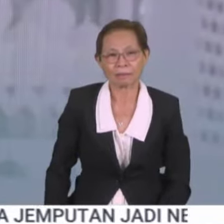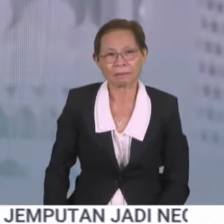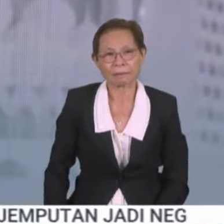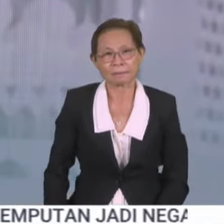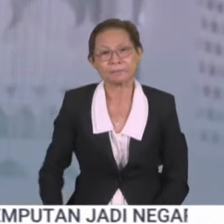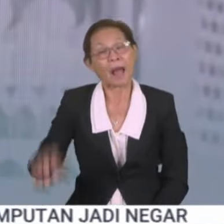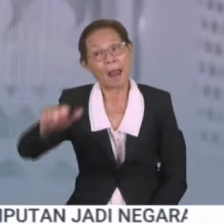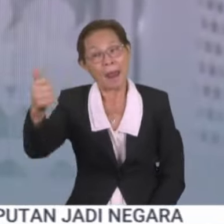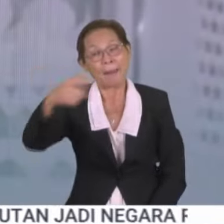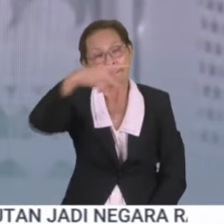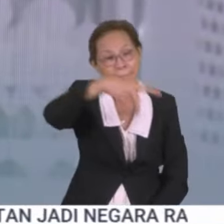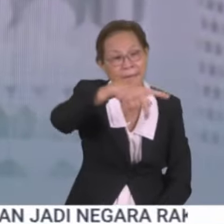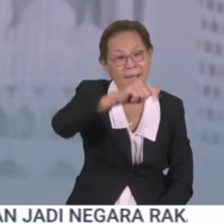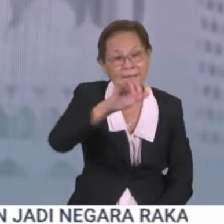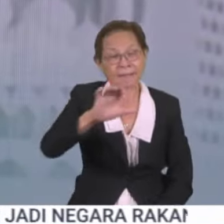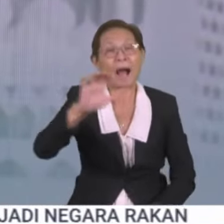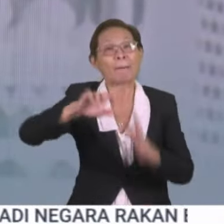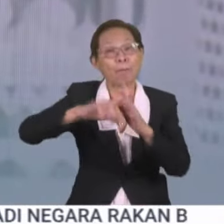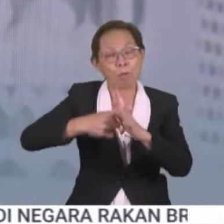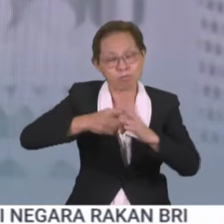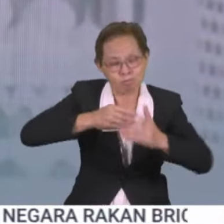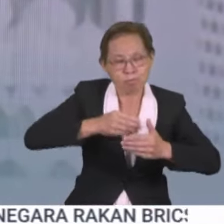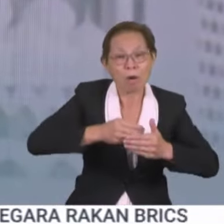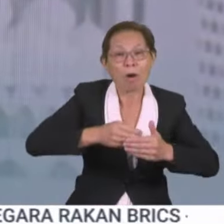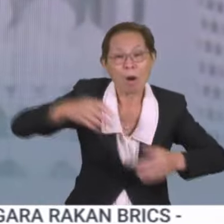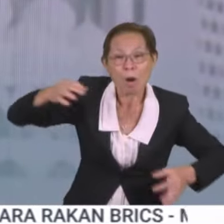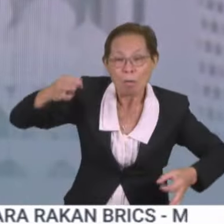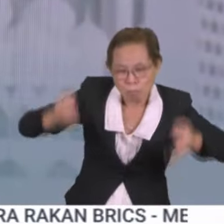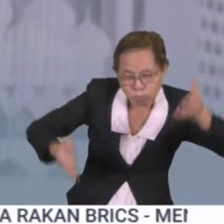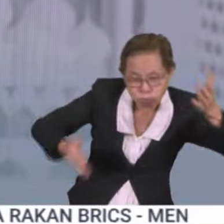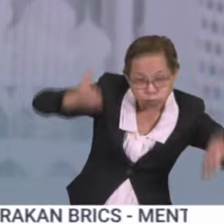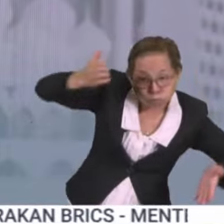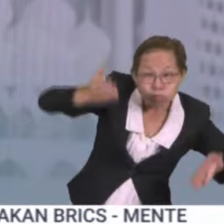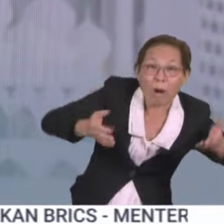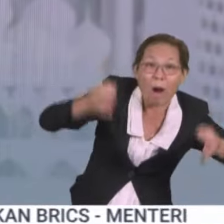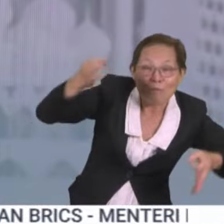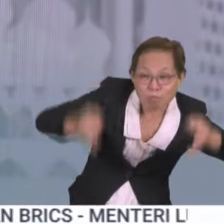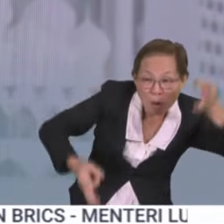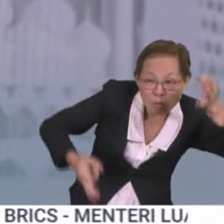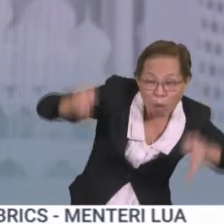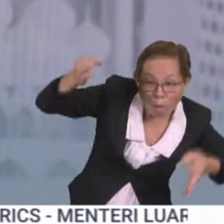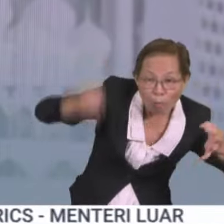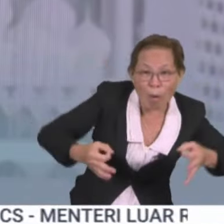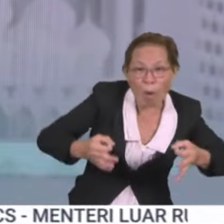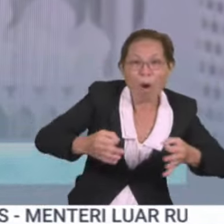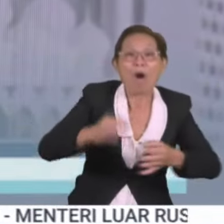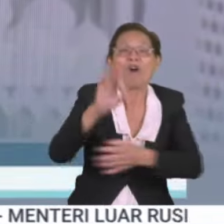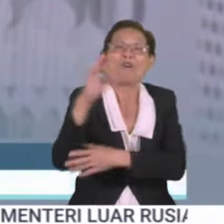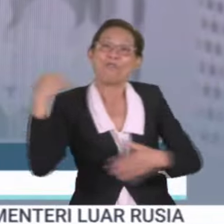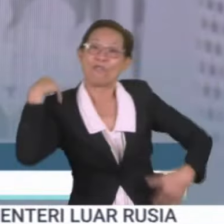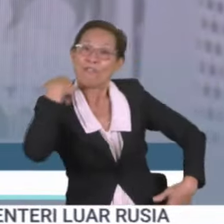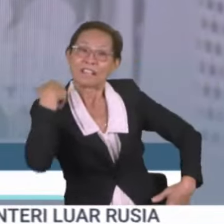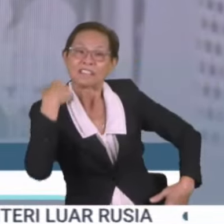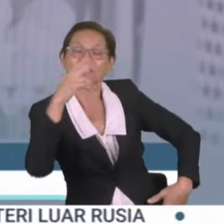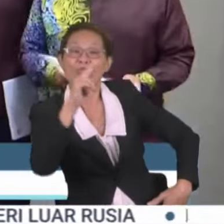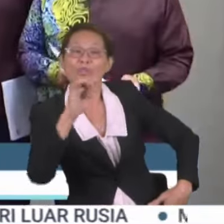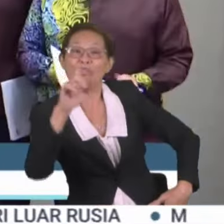dalam perkembangan lain pac akan memulakan proseding terhadap fesion Valley minggu kedua disember